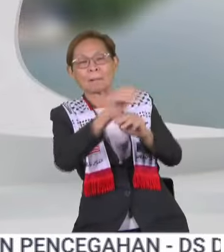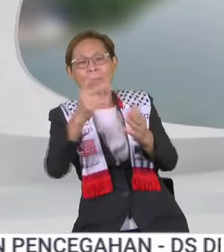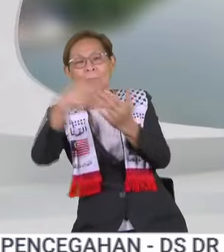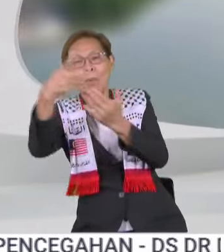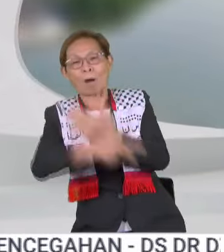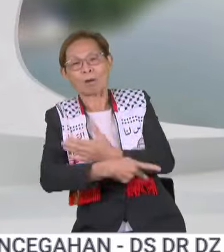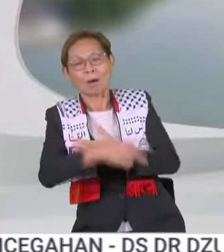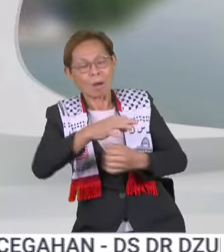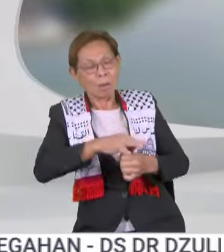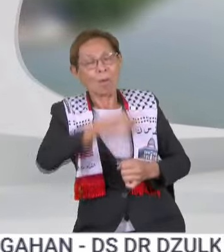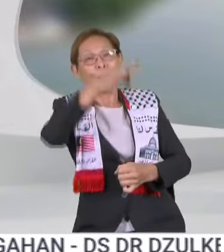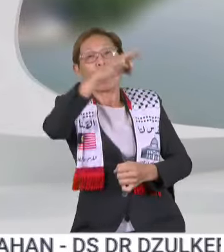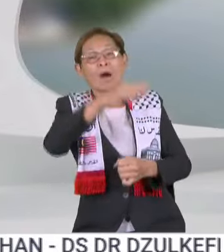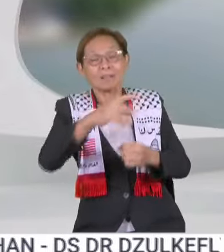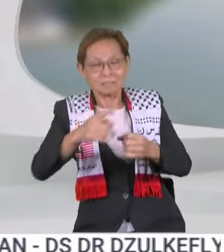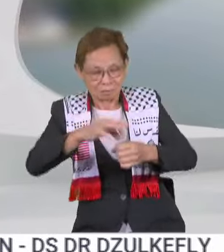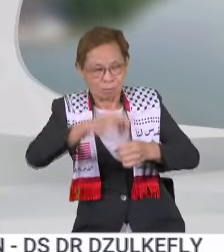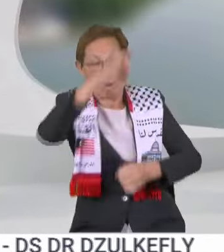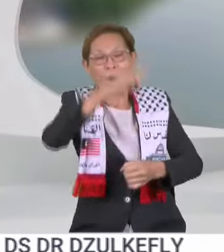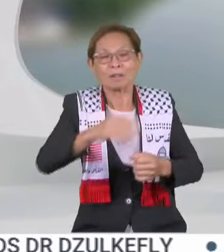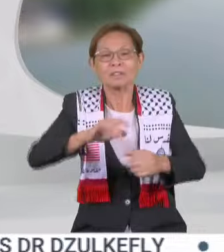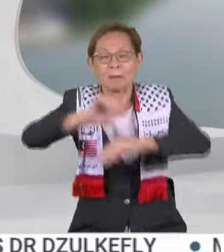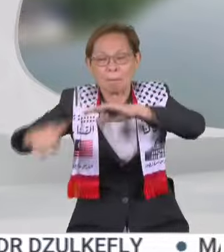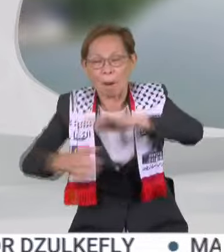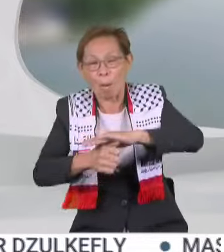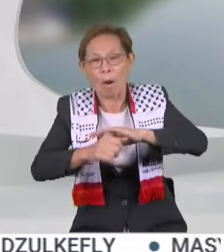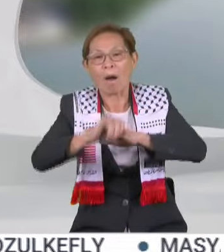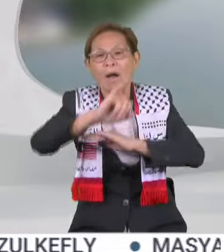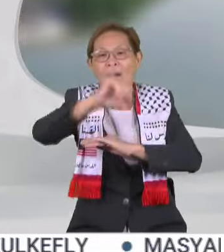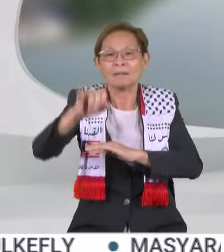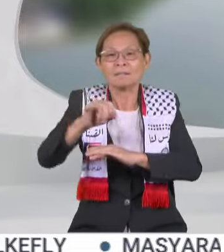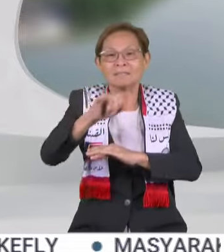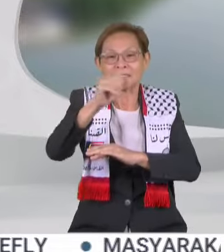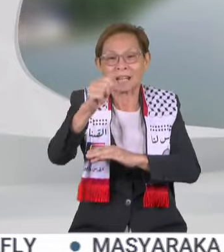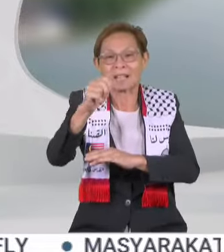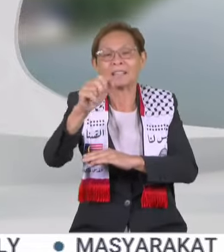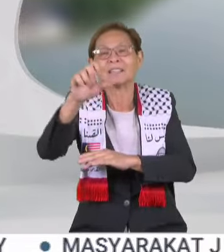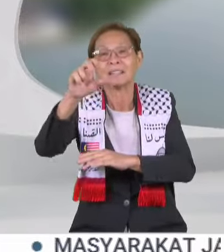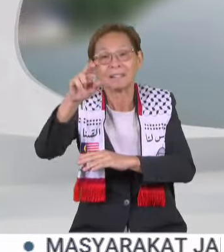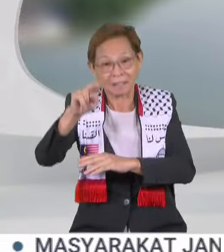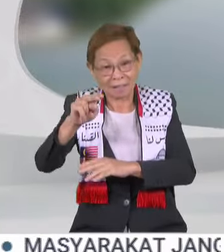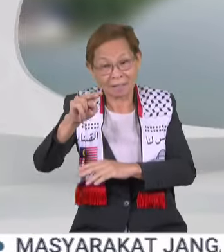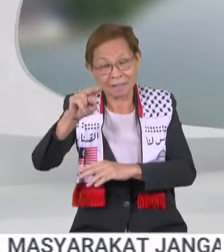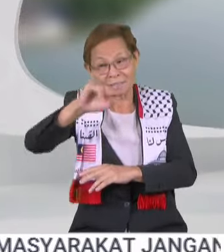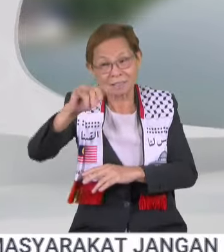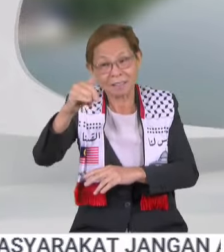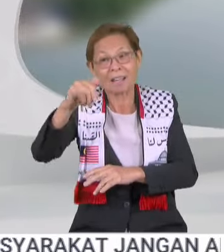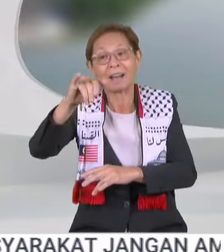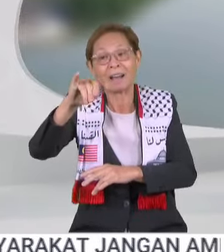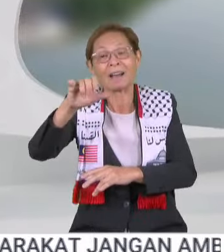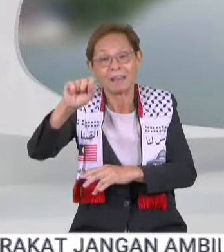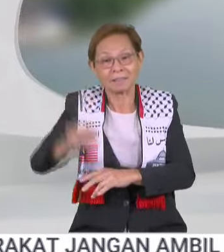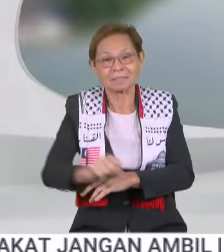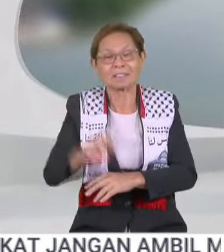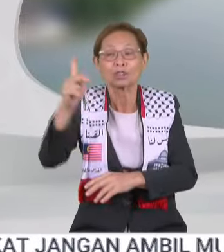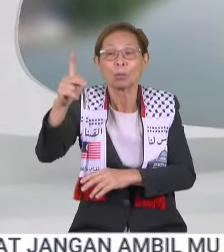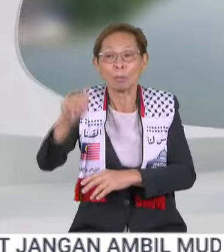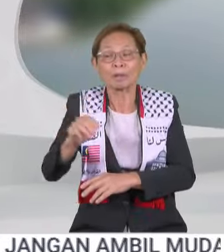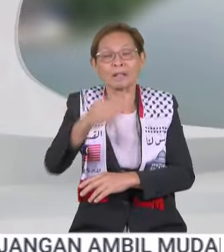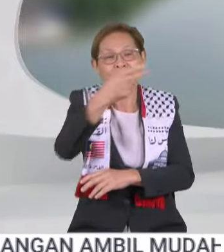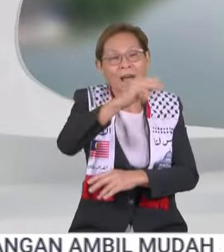program kerohanian di bawah seliaan Jabatan Hal Ehwal Agama Islam Negeri Sabah, JAHINS. Ketua Menteri Datuk Seri Panglima Haji G.